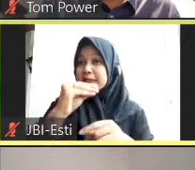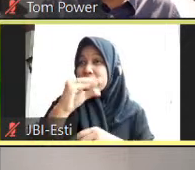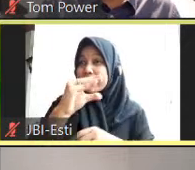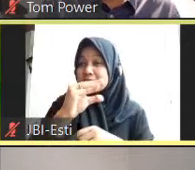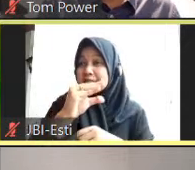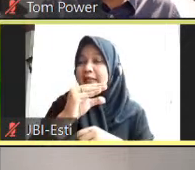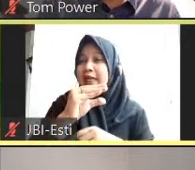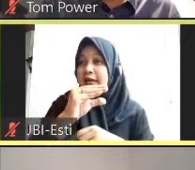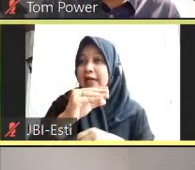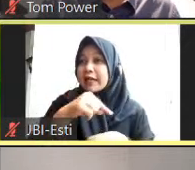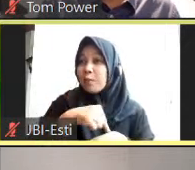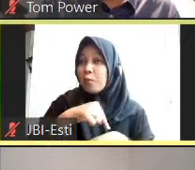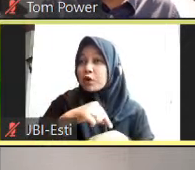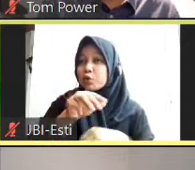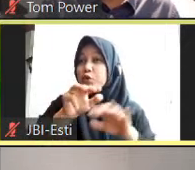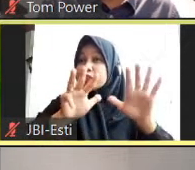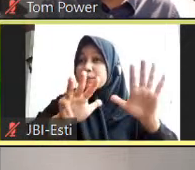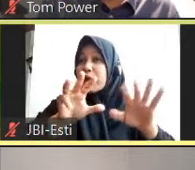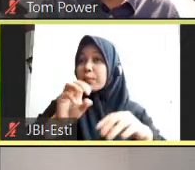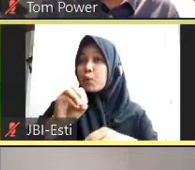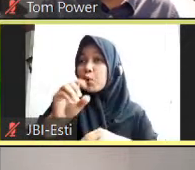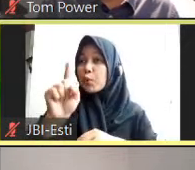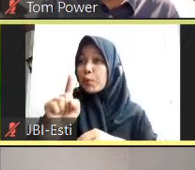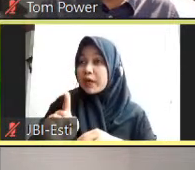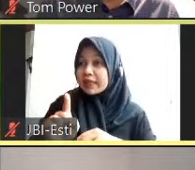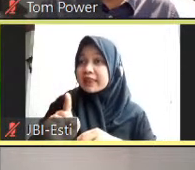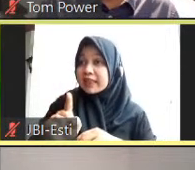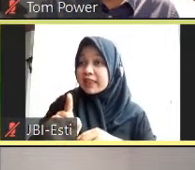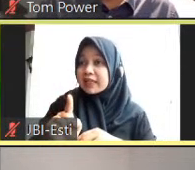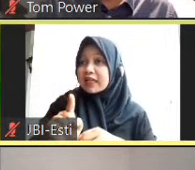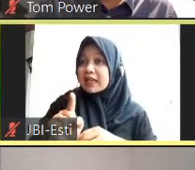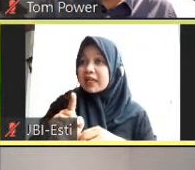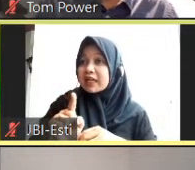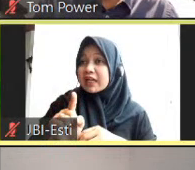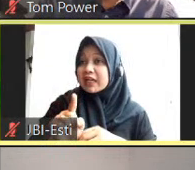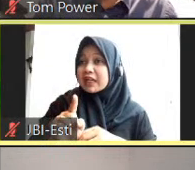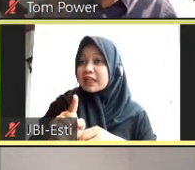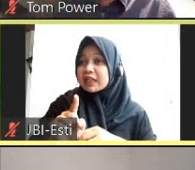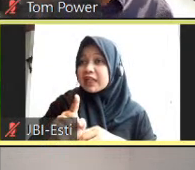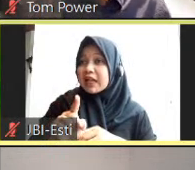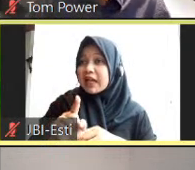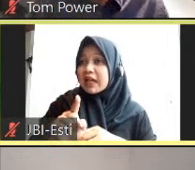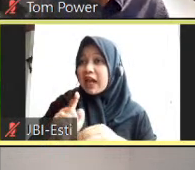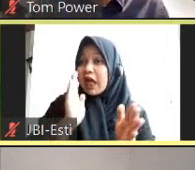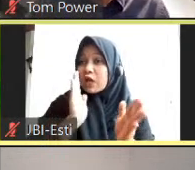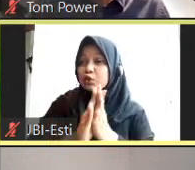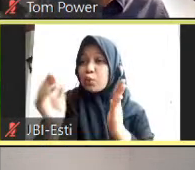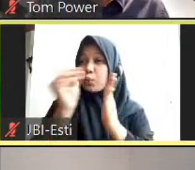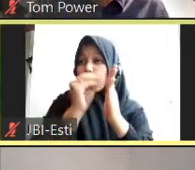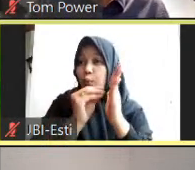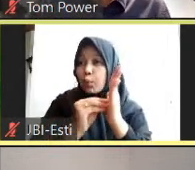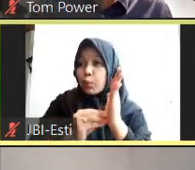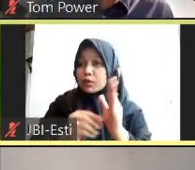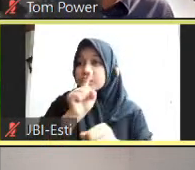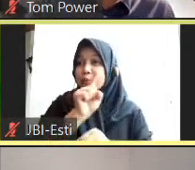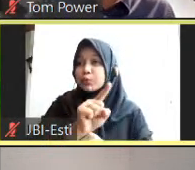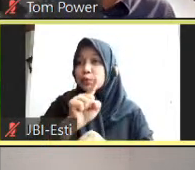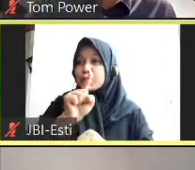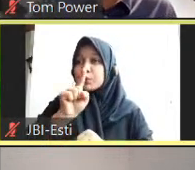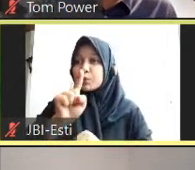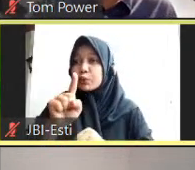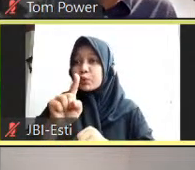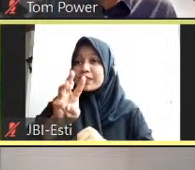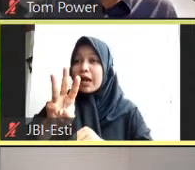menit, itu sudah langsung mendapat 1.173 cuitan dan langsung masuk di trending topic ya, pada